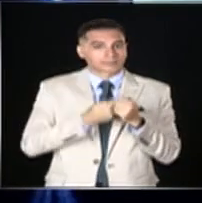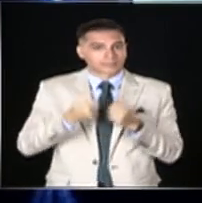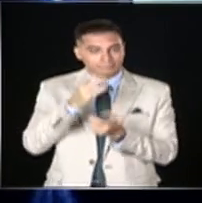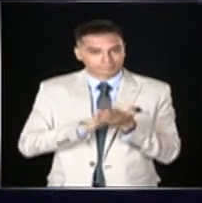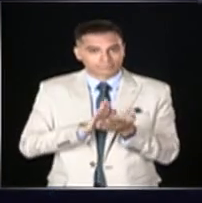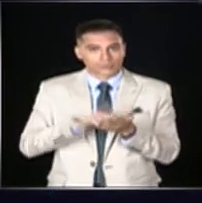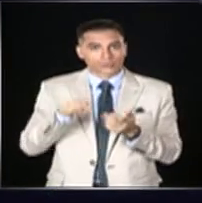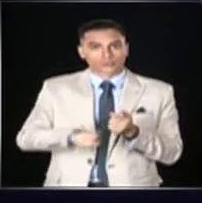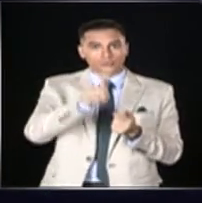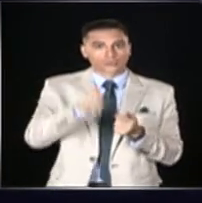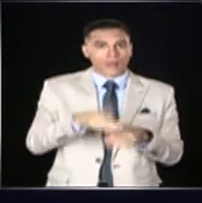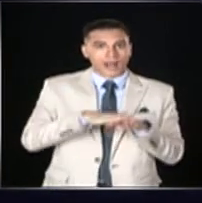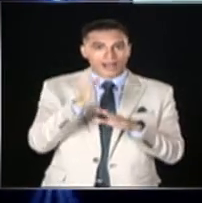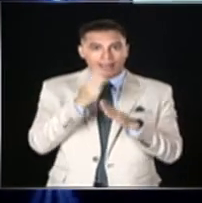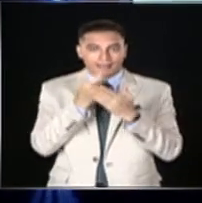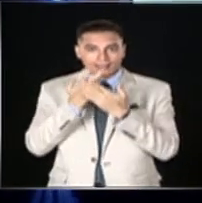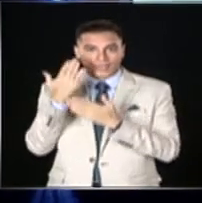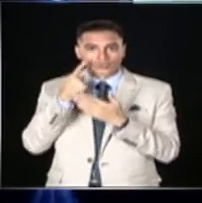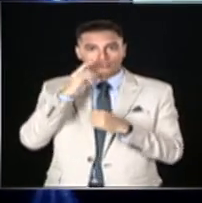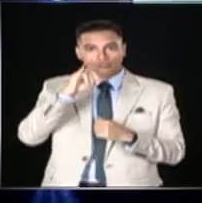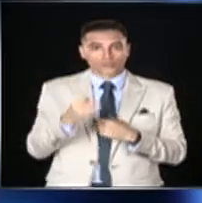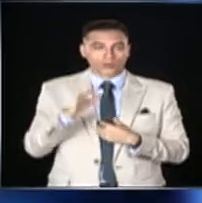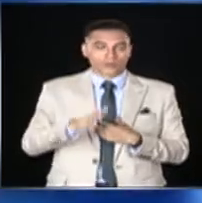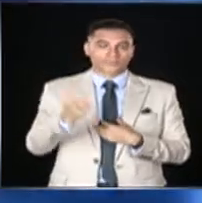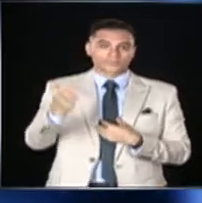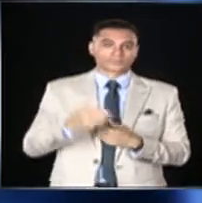وعندكم دلوقتي سؤال في التاريخ جوكر، دوس على البازر.